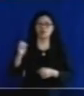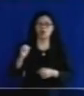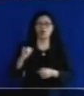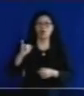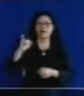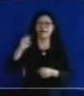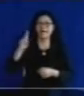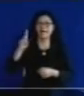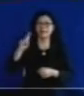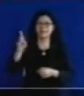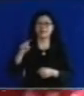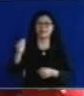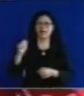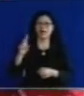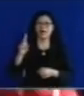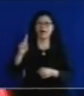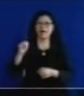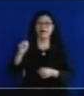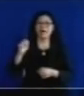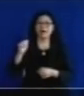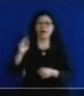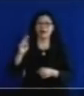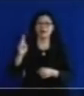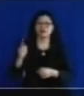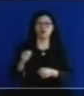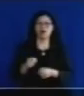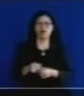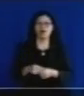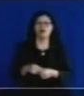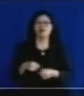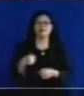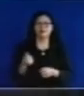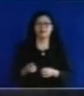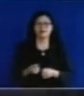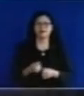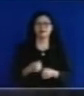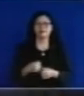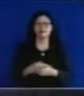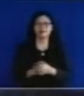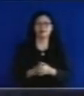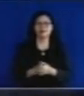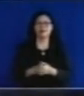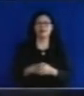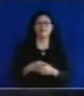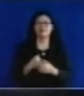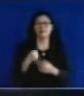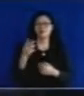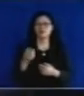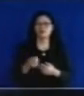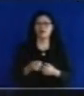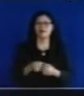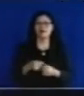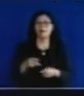ke depan untuk lebih makmur. Inilah prinsip seorang ideologis dalam rangka sesuai dengan Trisakti Bung Karno,